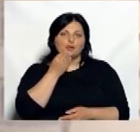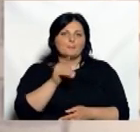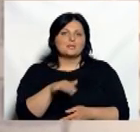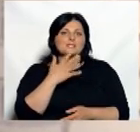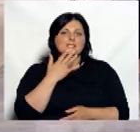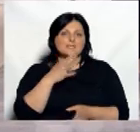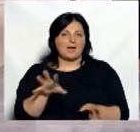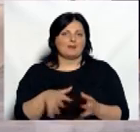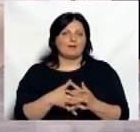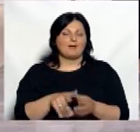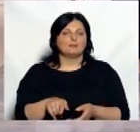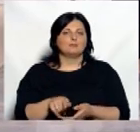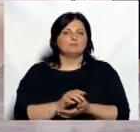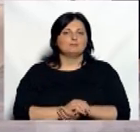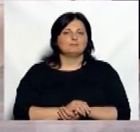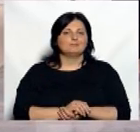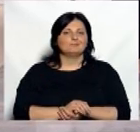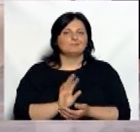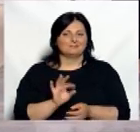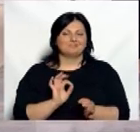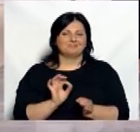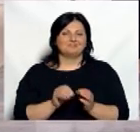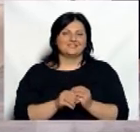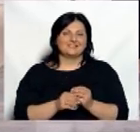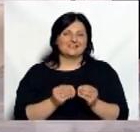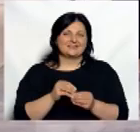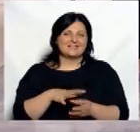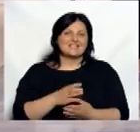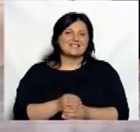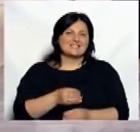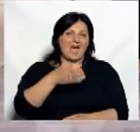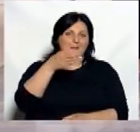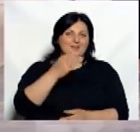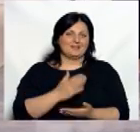კი ბატონო. კარგი ძაბრია.